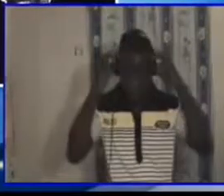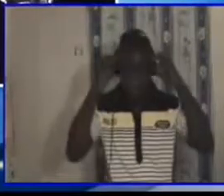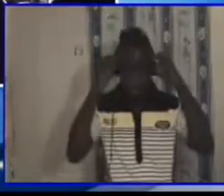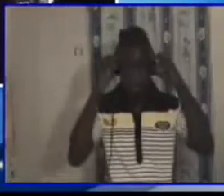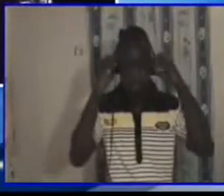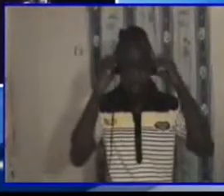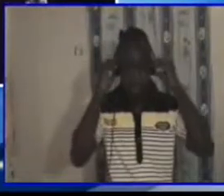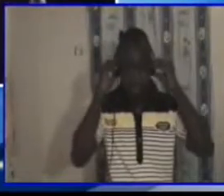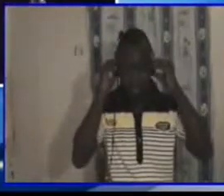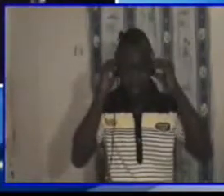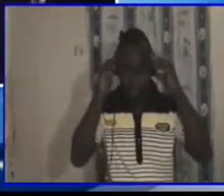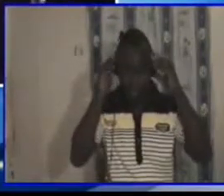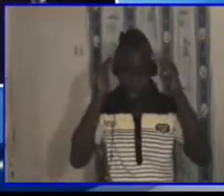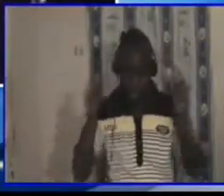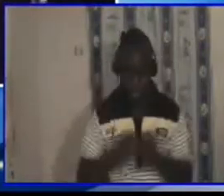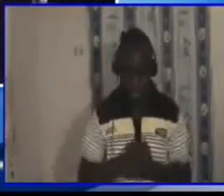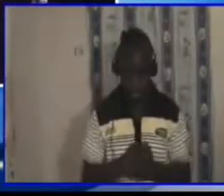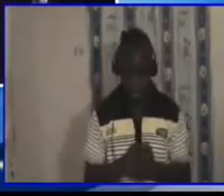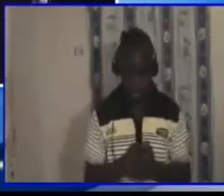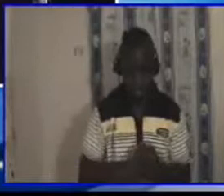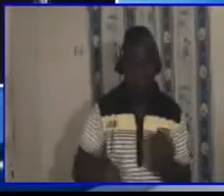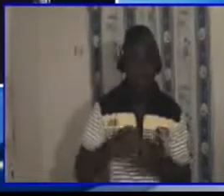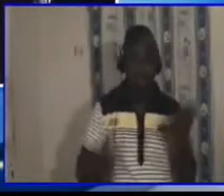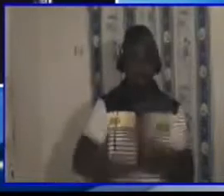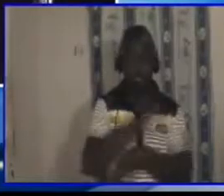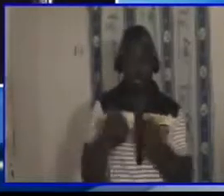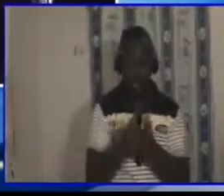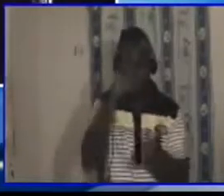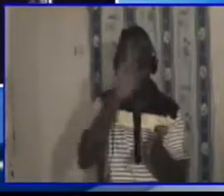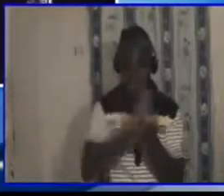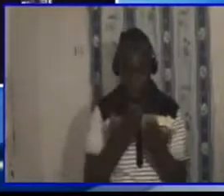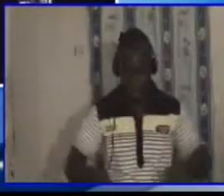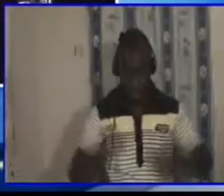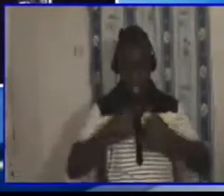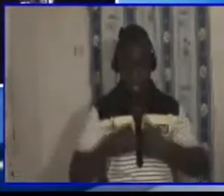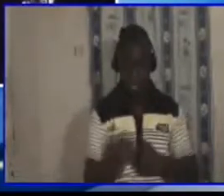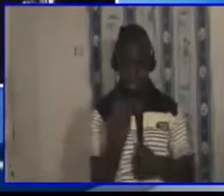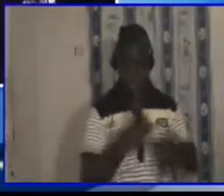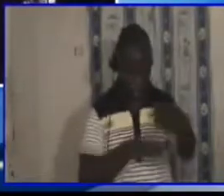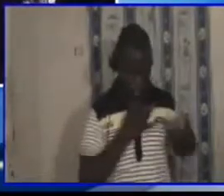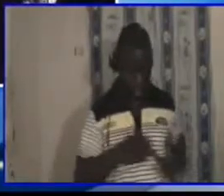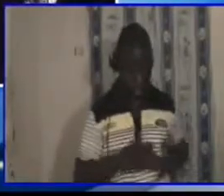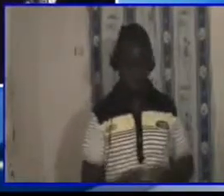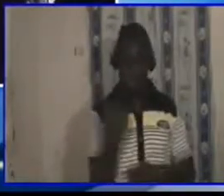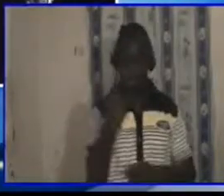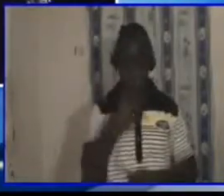quando il corpo di gesù cristo era un organismo vivente